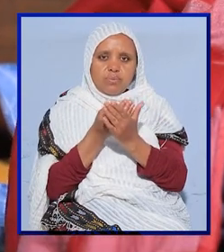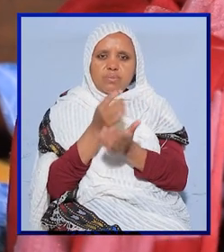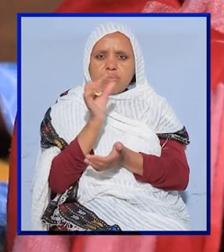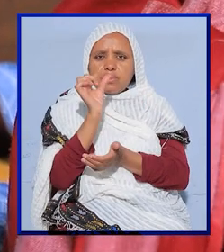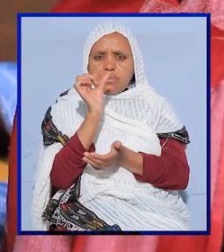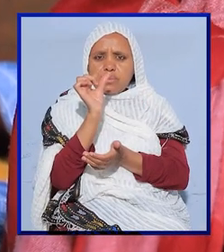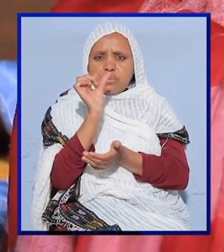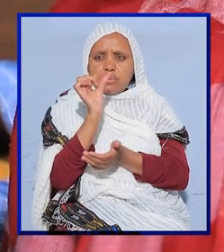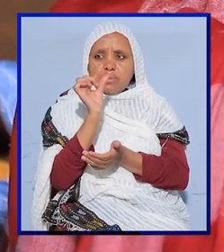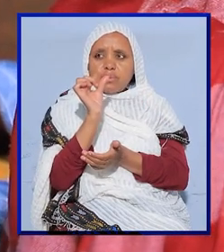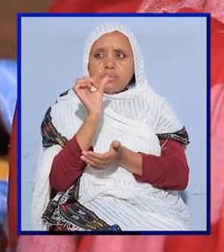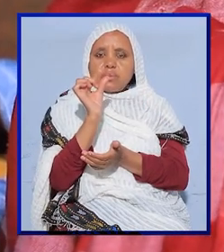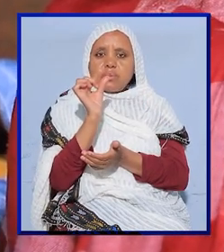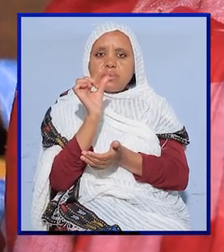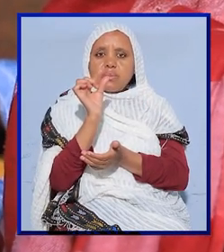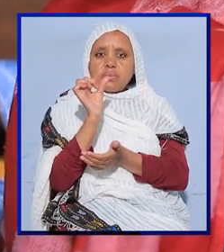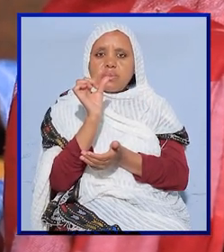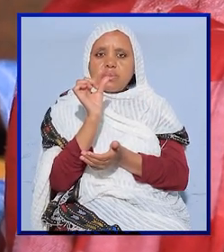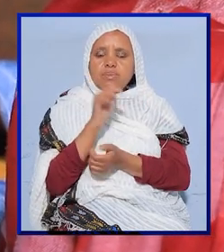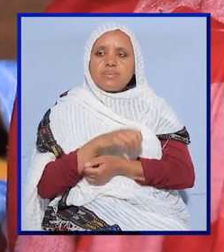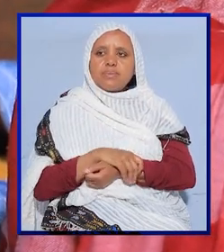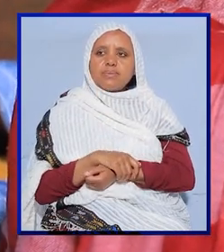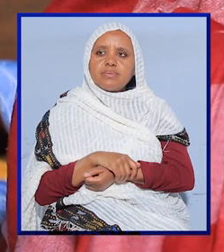ትንሽ የጎጆ ይብጣል።